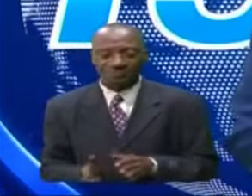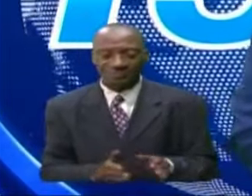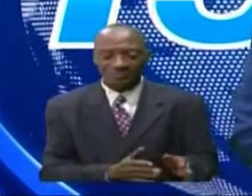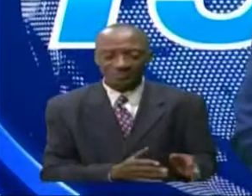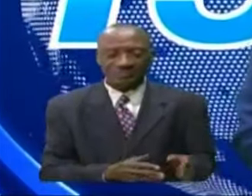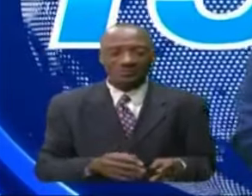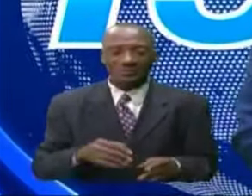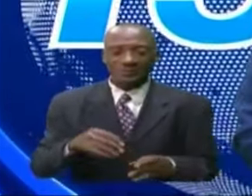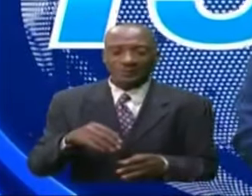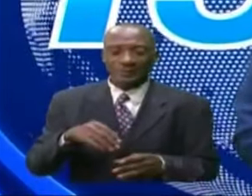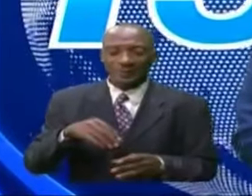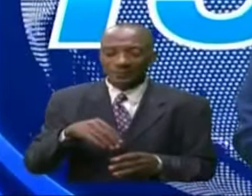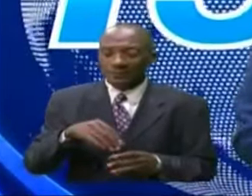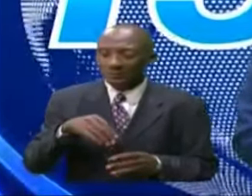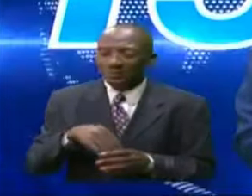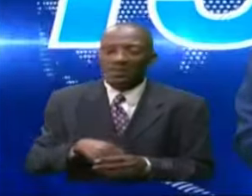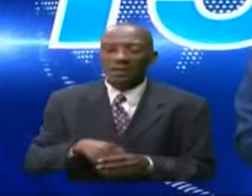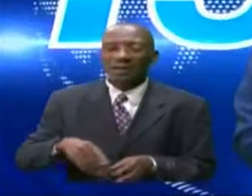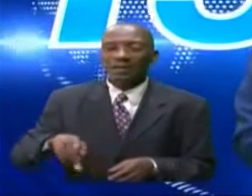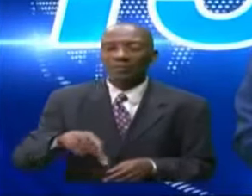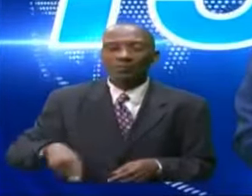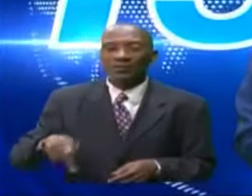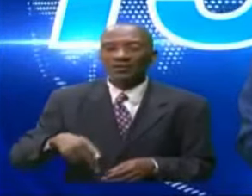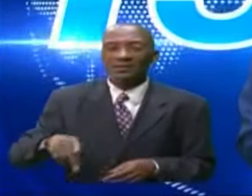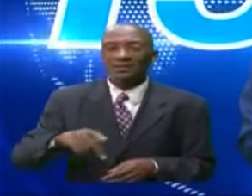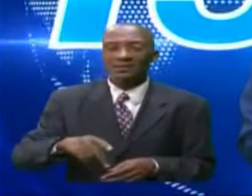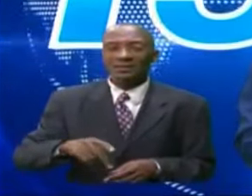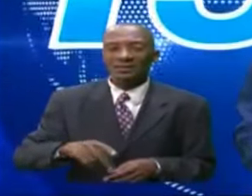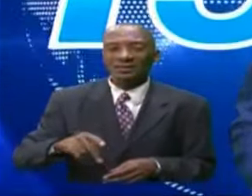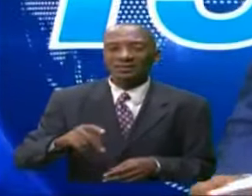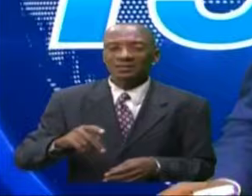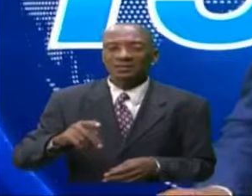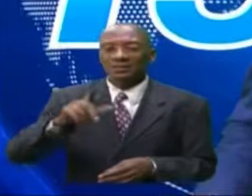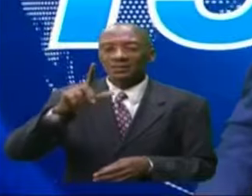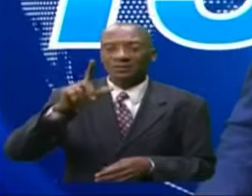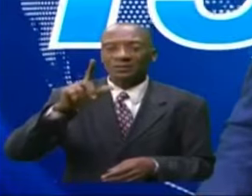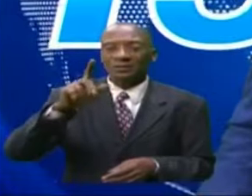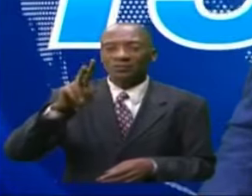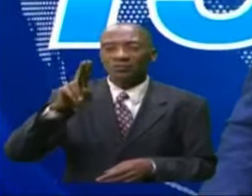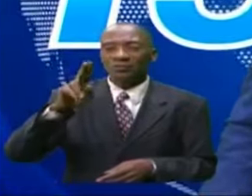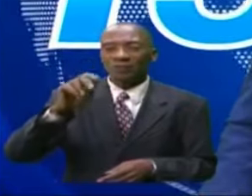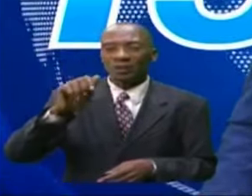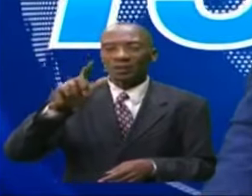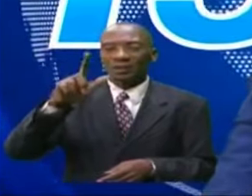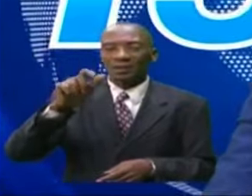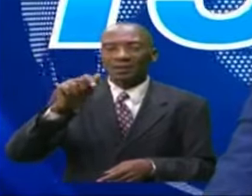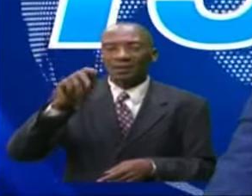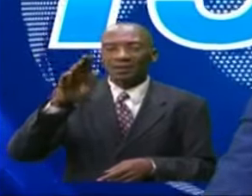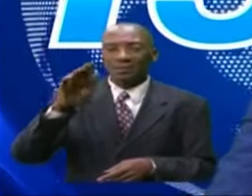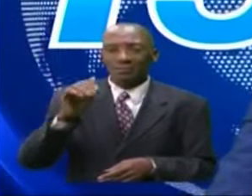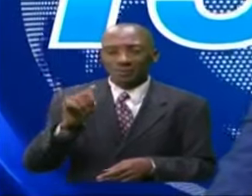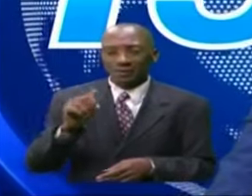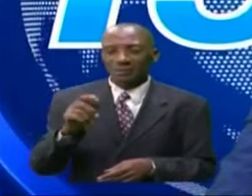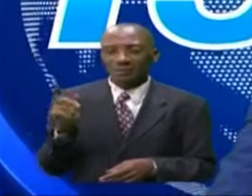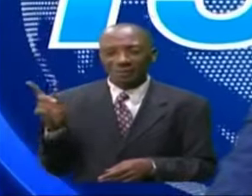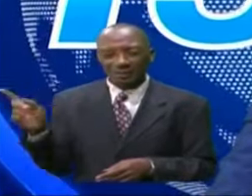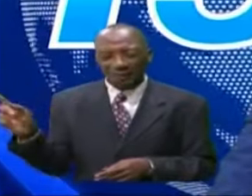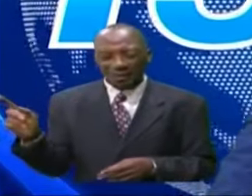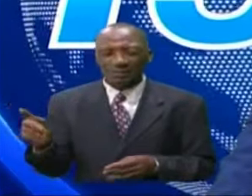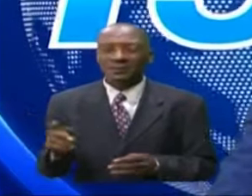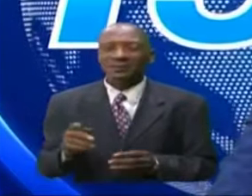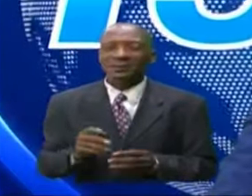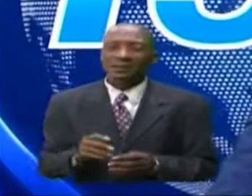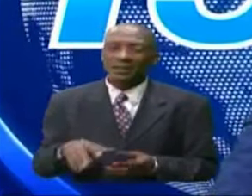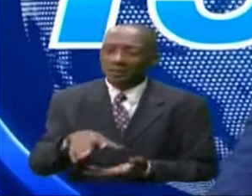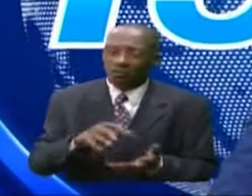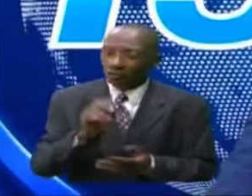Pendant 2 jours, les fidèles de l'église 30e CPECO de l'église Philadelphie ont été suffisamment édifiés autour du thème « La politique, avantages